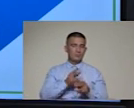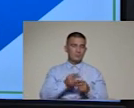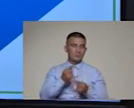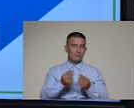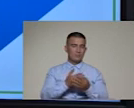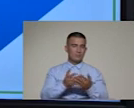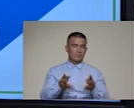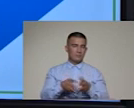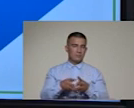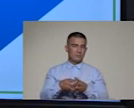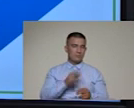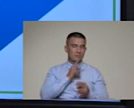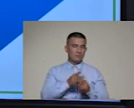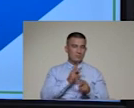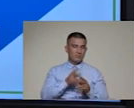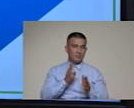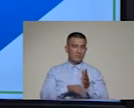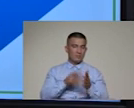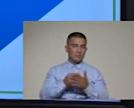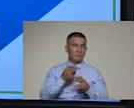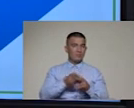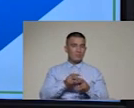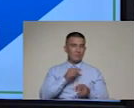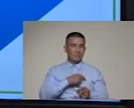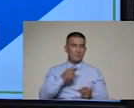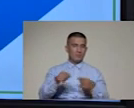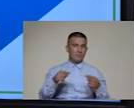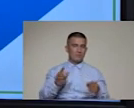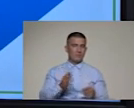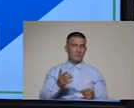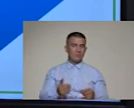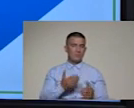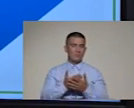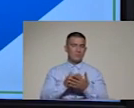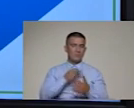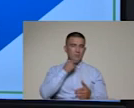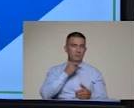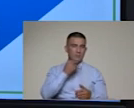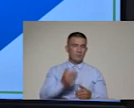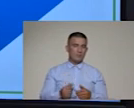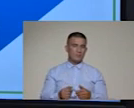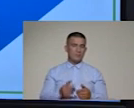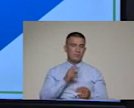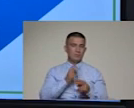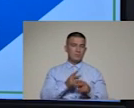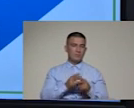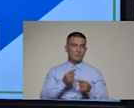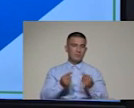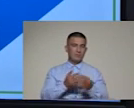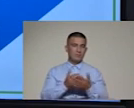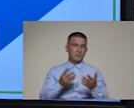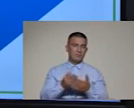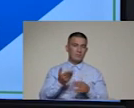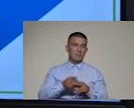qiladi. Metalmaslar esa metalmaslarning gidridlarini hosil qiladi. E'tibor bering. Metal gidridlari asosan